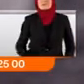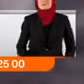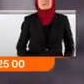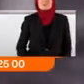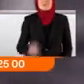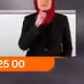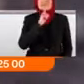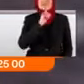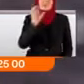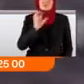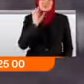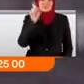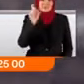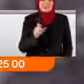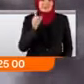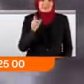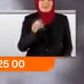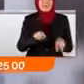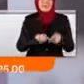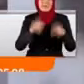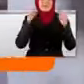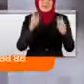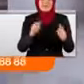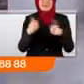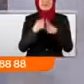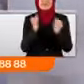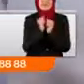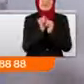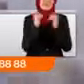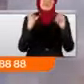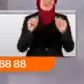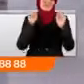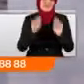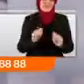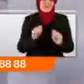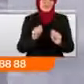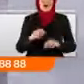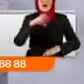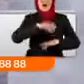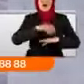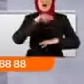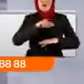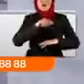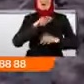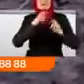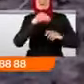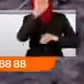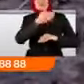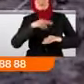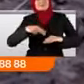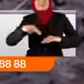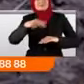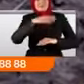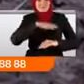İngiliz turist martinville İsmail ver de Şile tatil deydi adını diğer tarafına geçmek için bulduklarını sandıkları kestirme